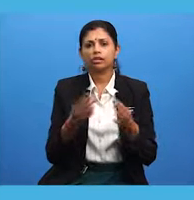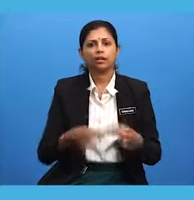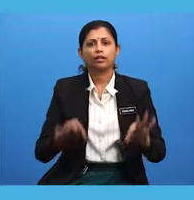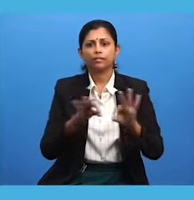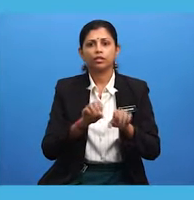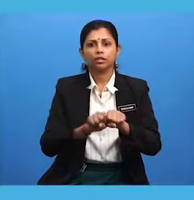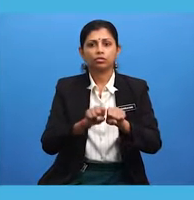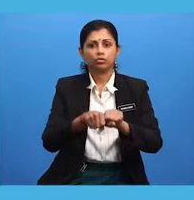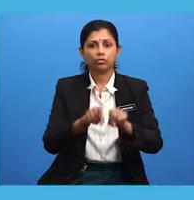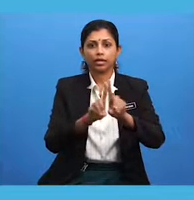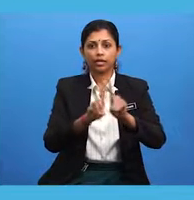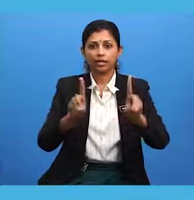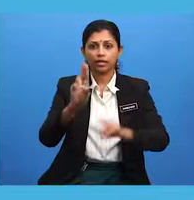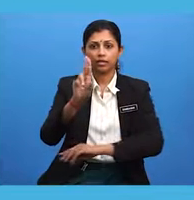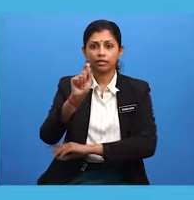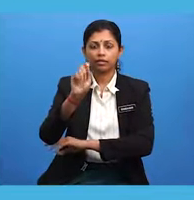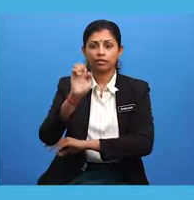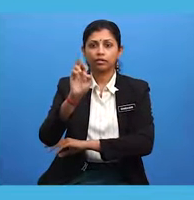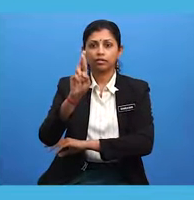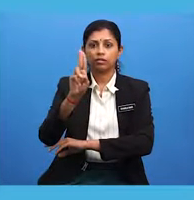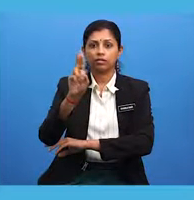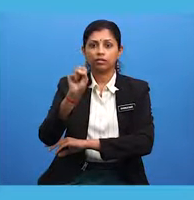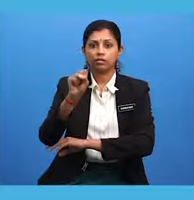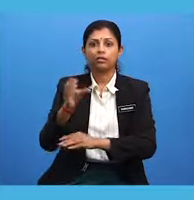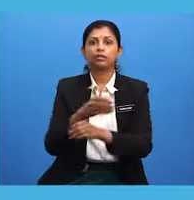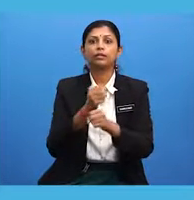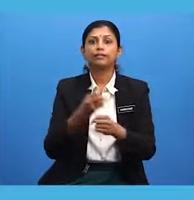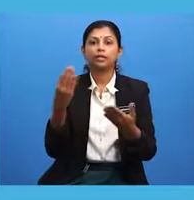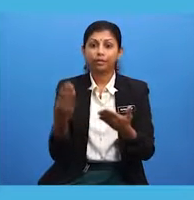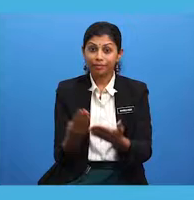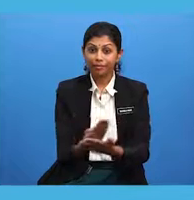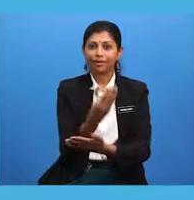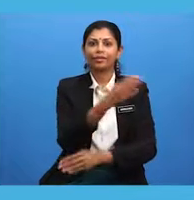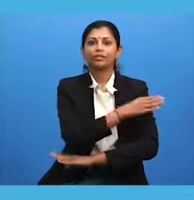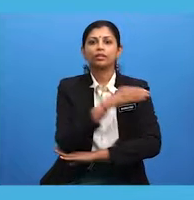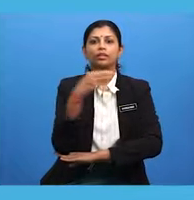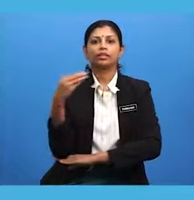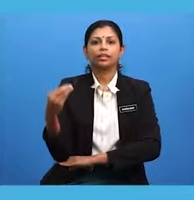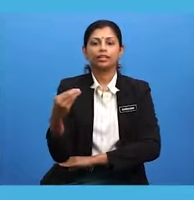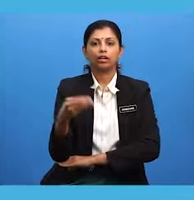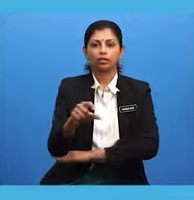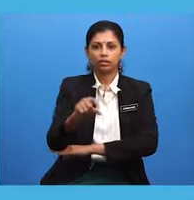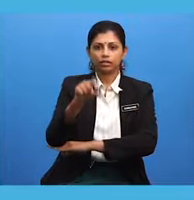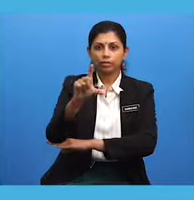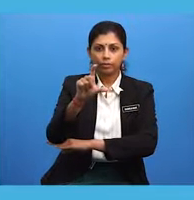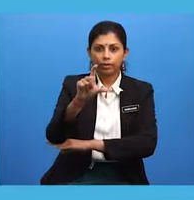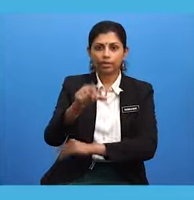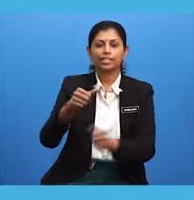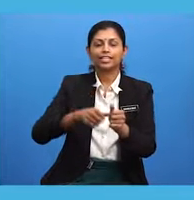supaya dinding uterus dapat diperbaharui dan